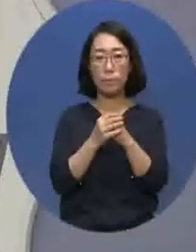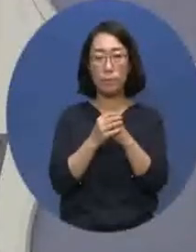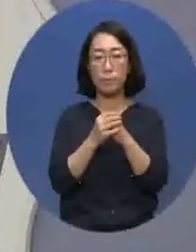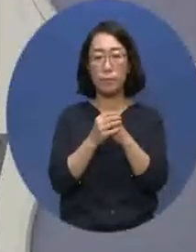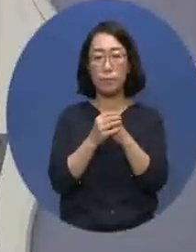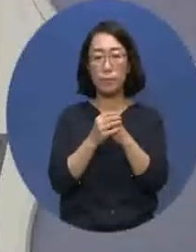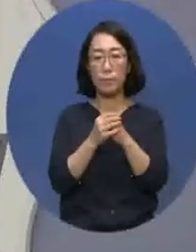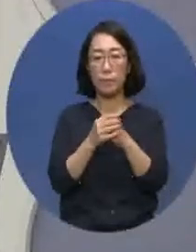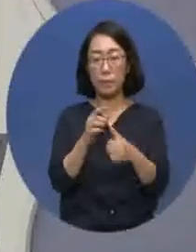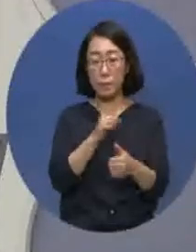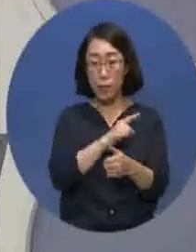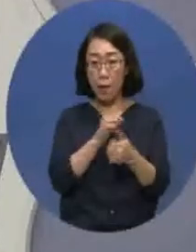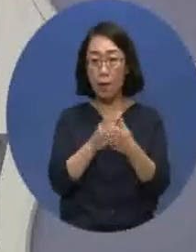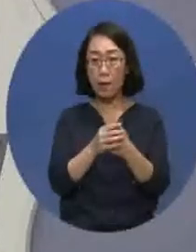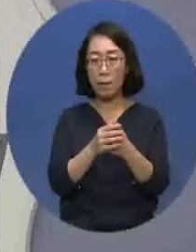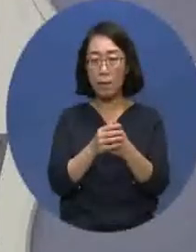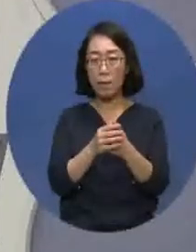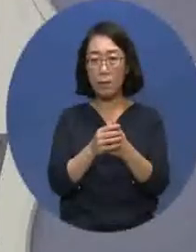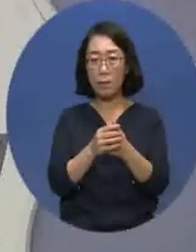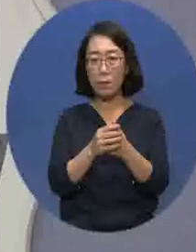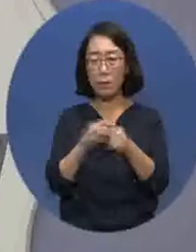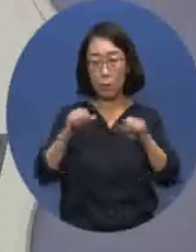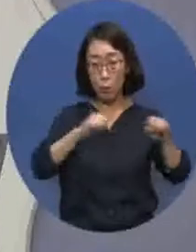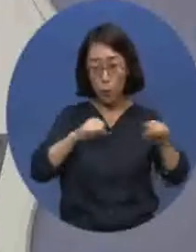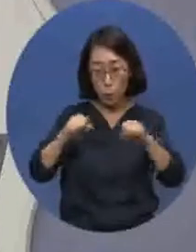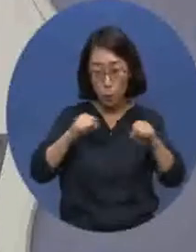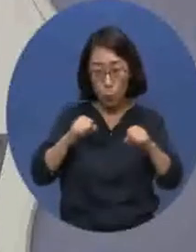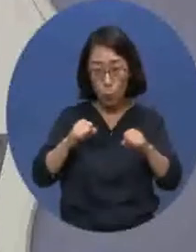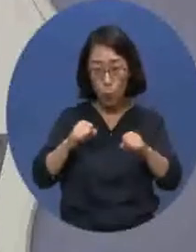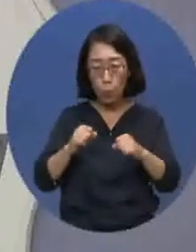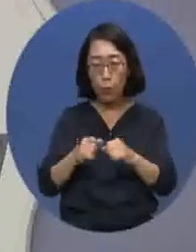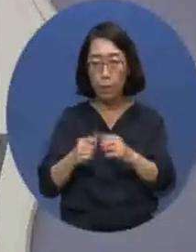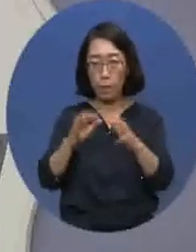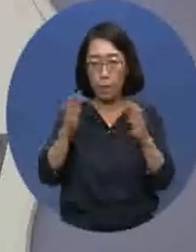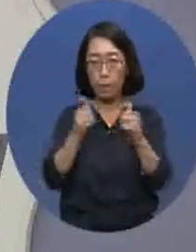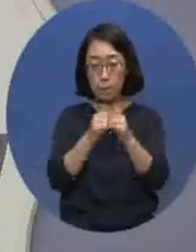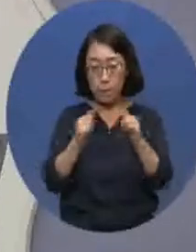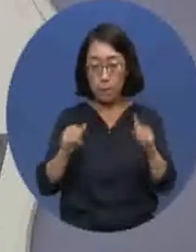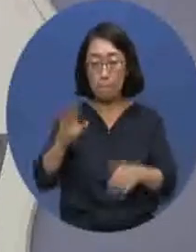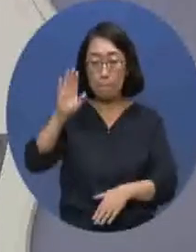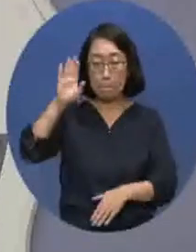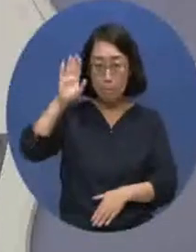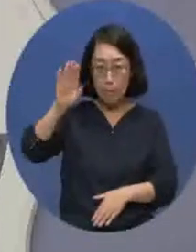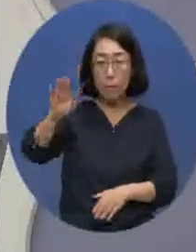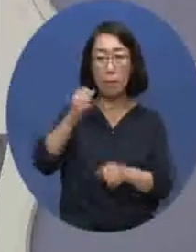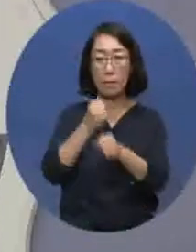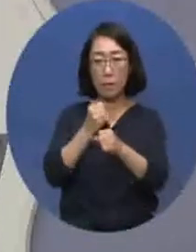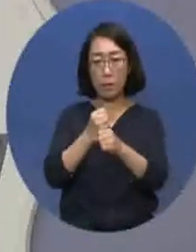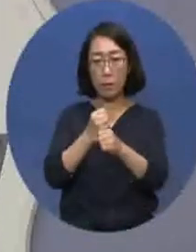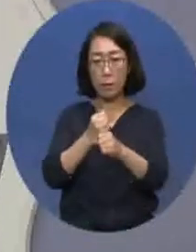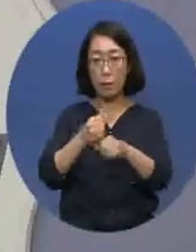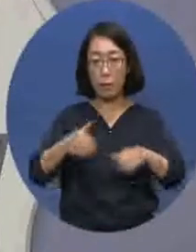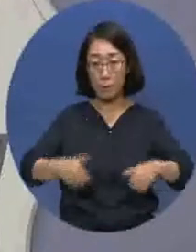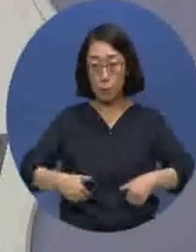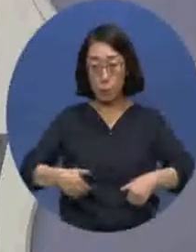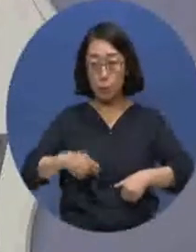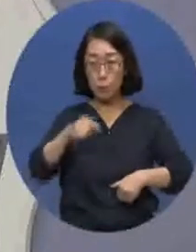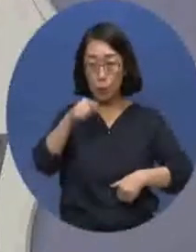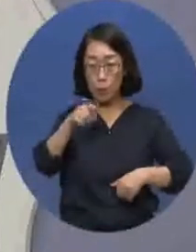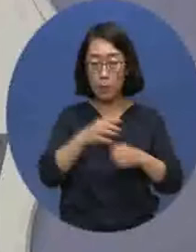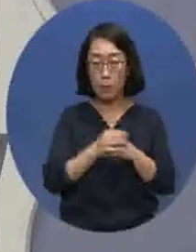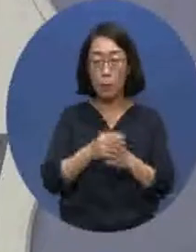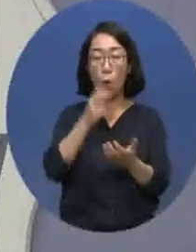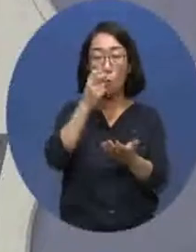가장 선진적 으로 어 국민들과 함께 미래를 만들어 나가야 하는 이런 그리고